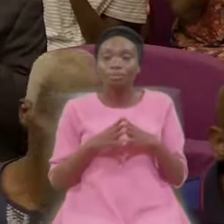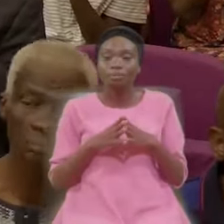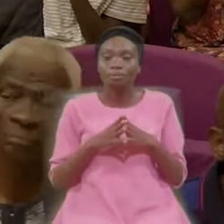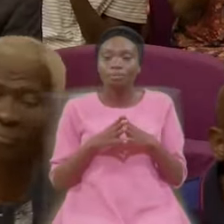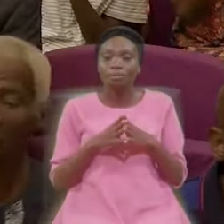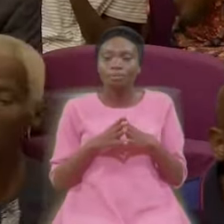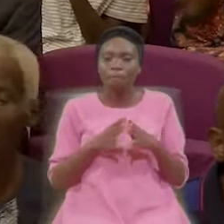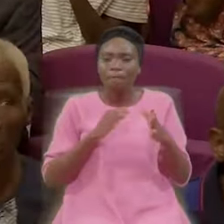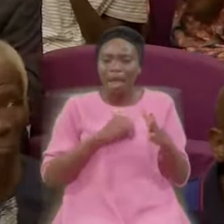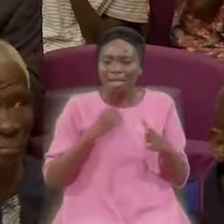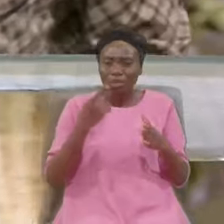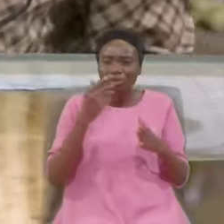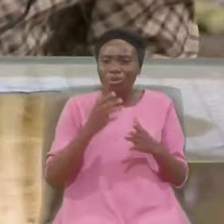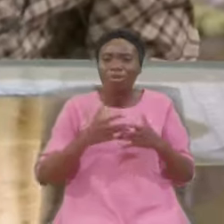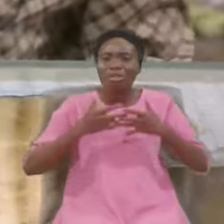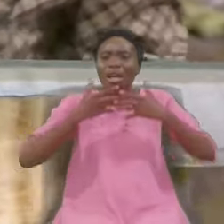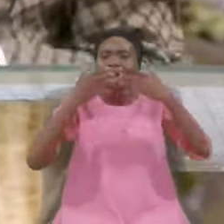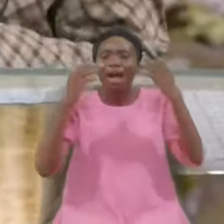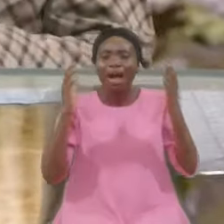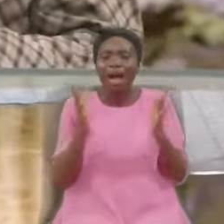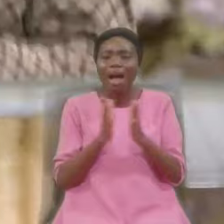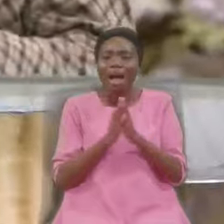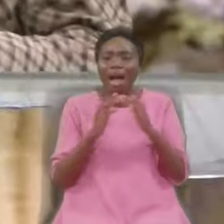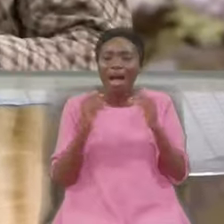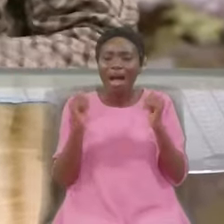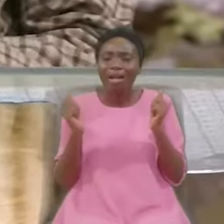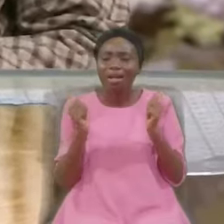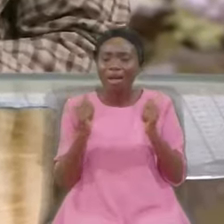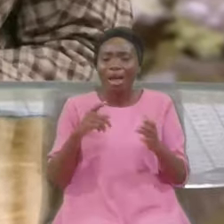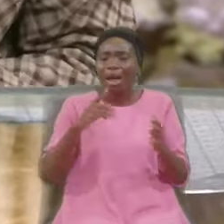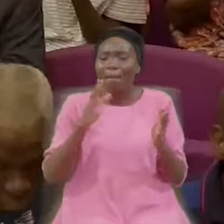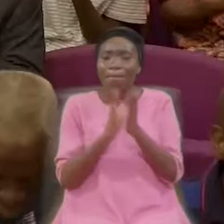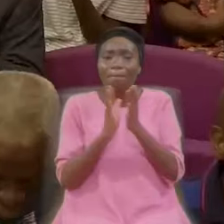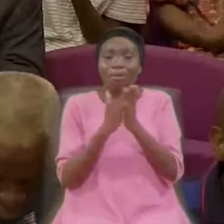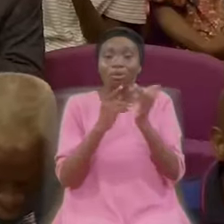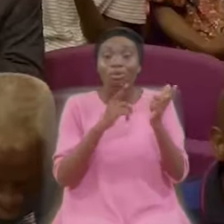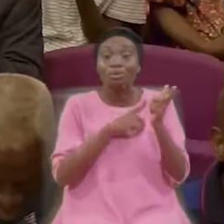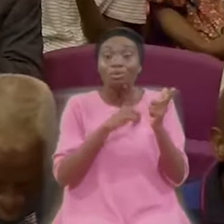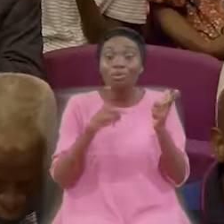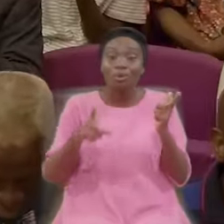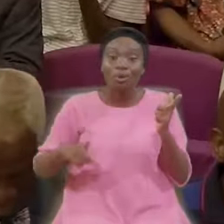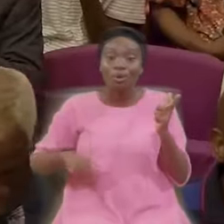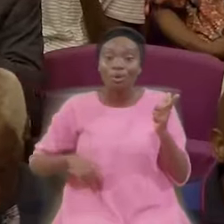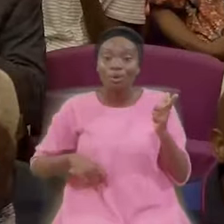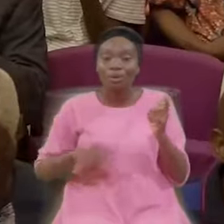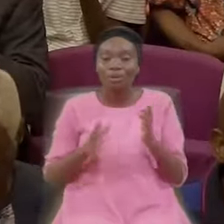I thought you would shout an hallelujah of expectant people. I said, praise the Lord.